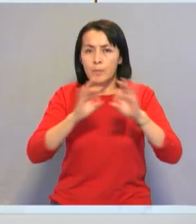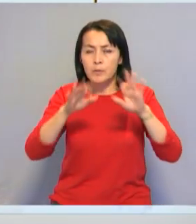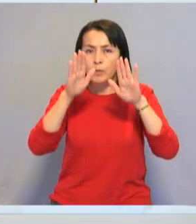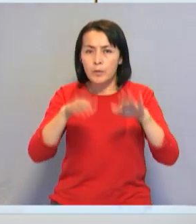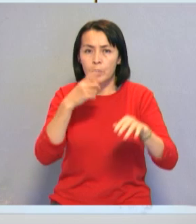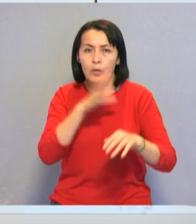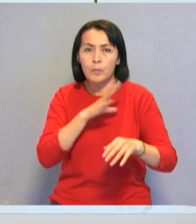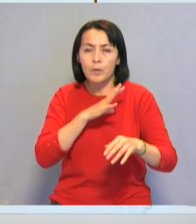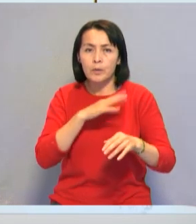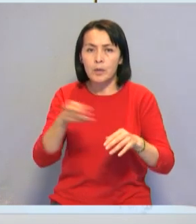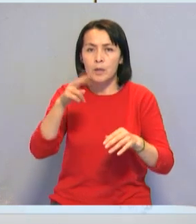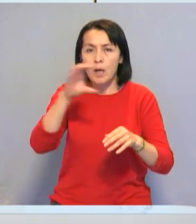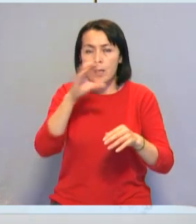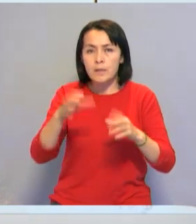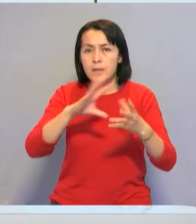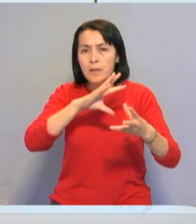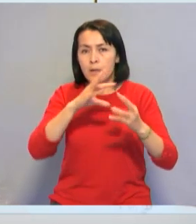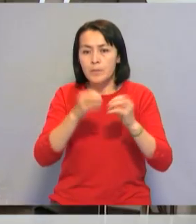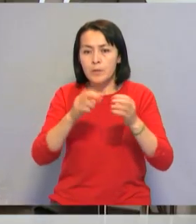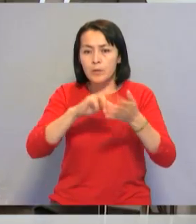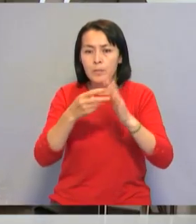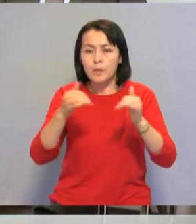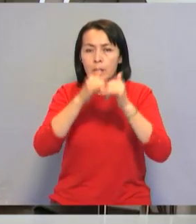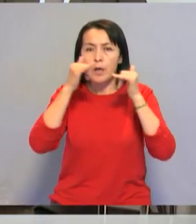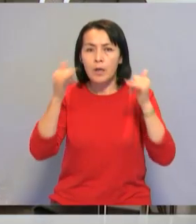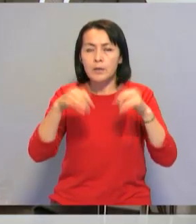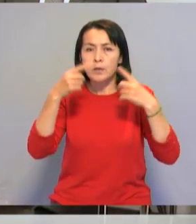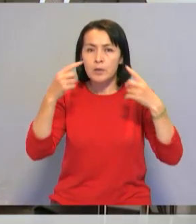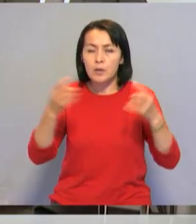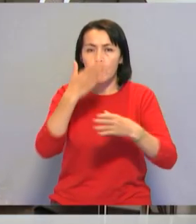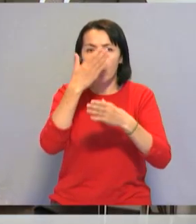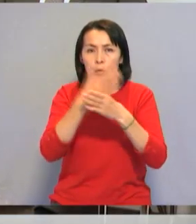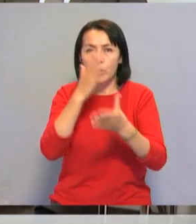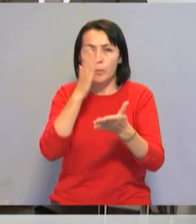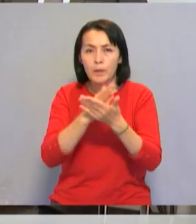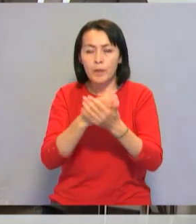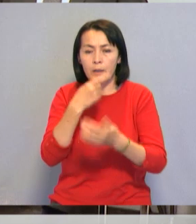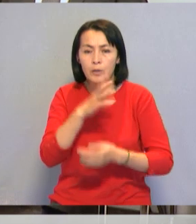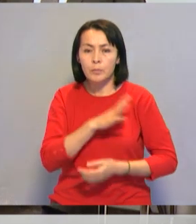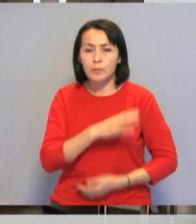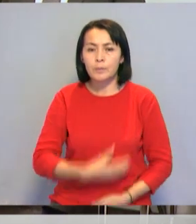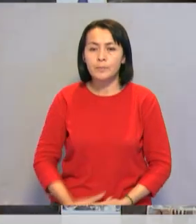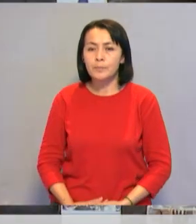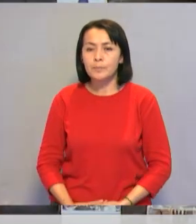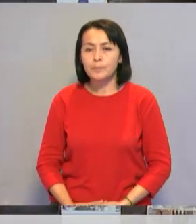айтты. Дархан Сатыбалды бірлескен жобаларды жүзеге асыруда жан-жақты қолдау көрсетілетінін жеткізді.